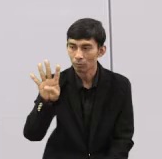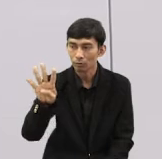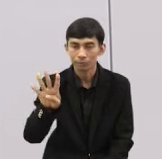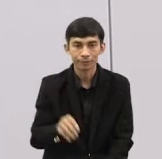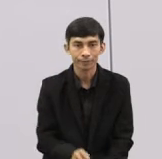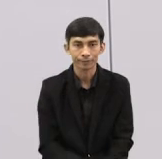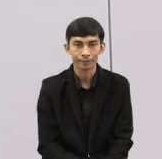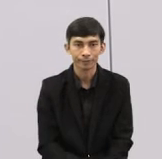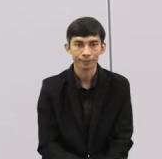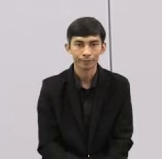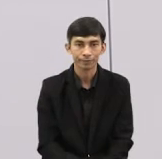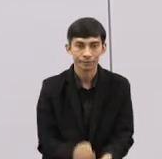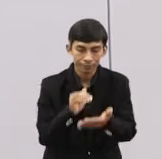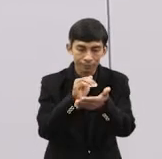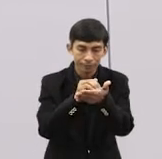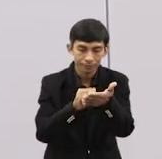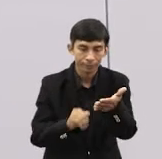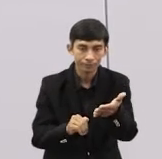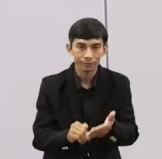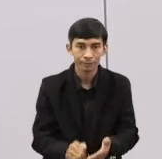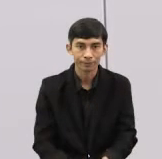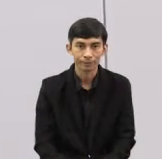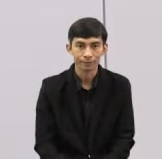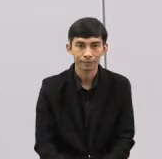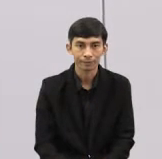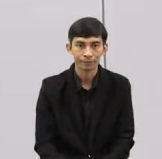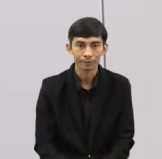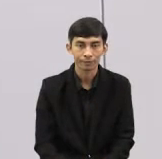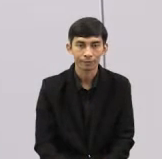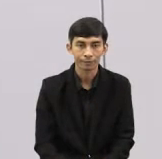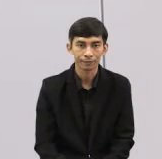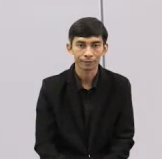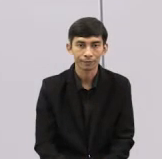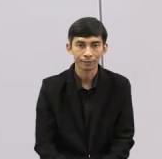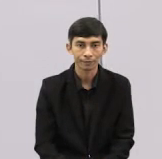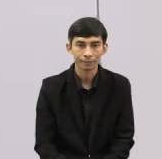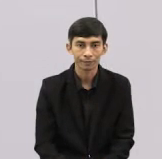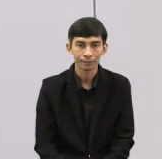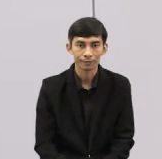trời bốn đo nâng